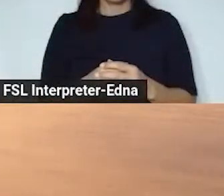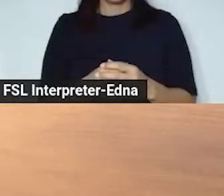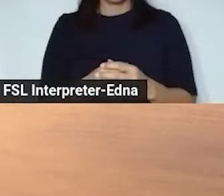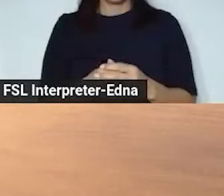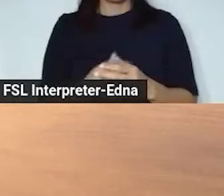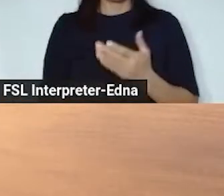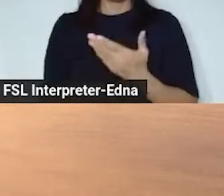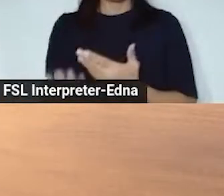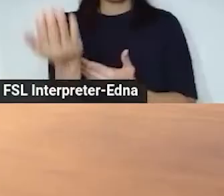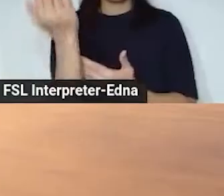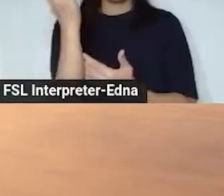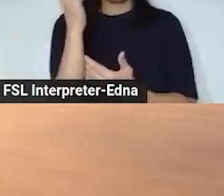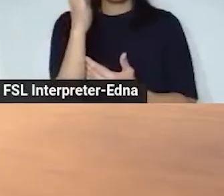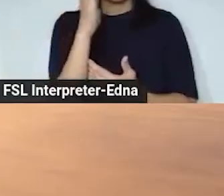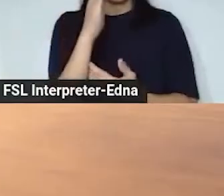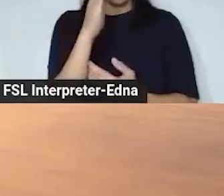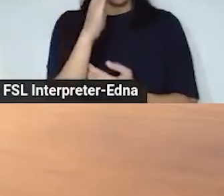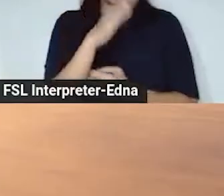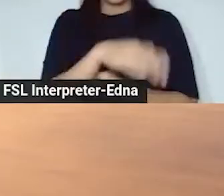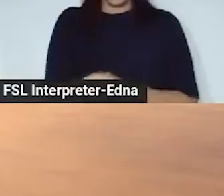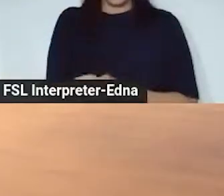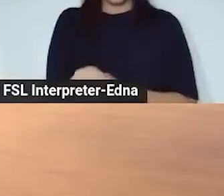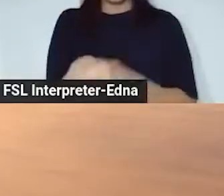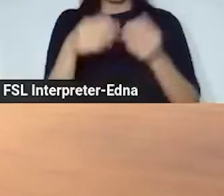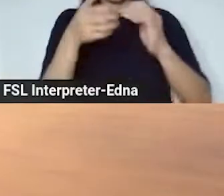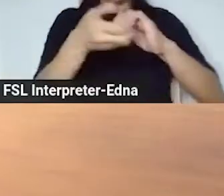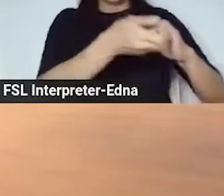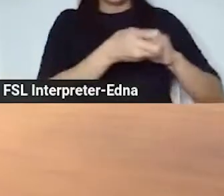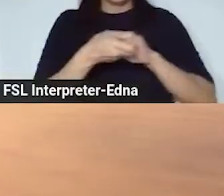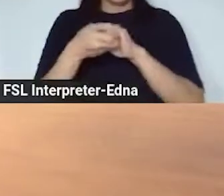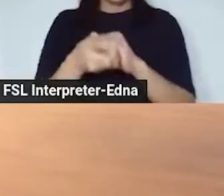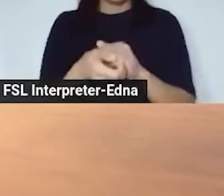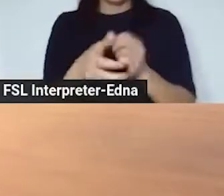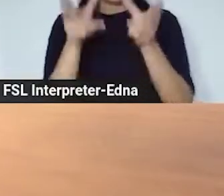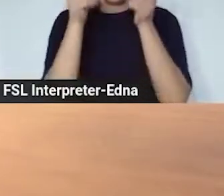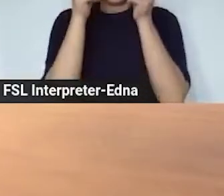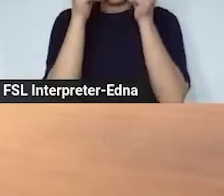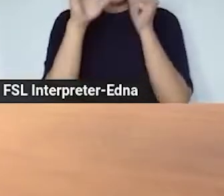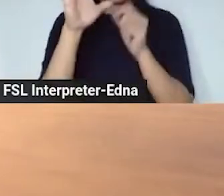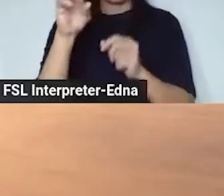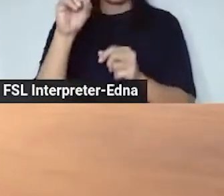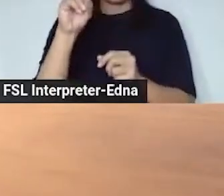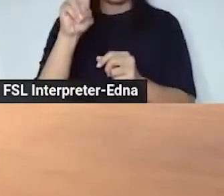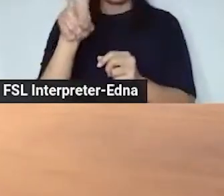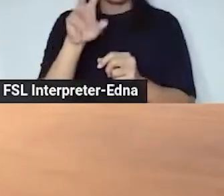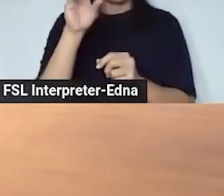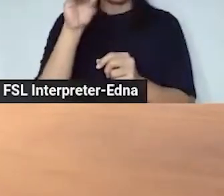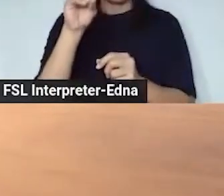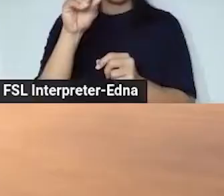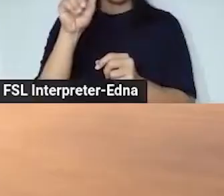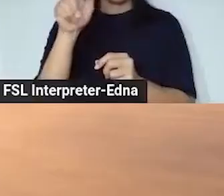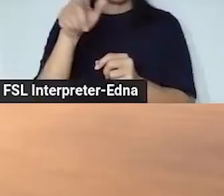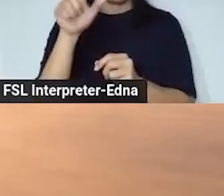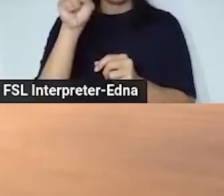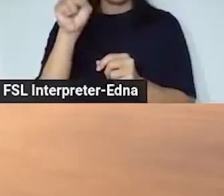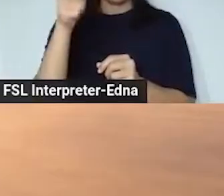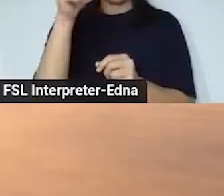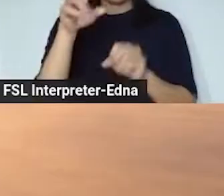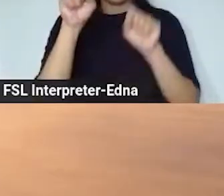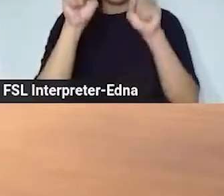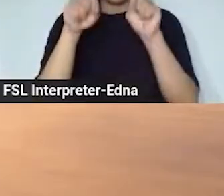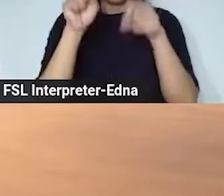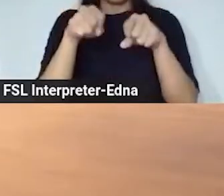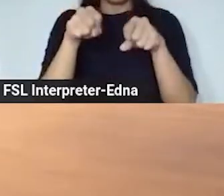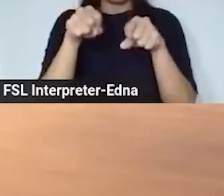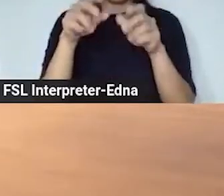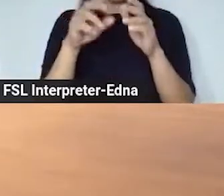Magandang umaga, tanghali, gabi mga kaagapay. Kayo po ay nakikinig sa 702 DZAS, ang God is Able, ang